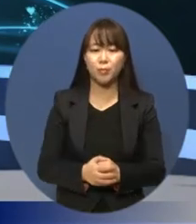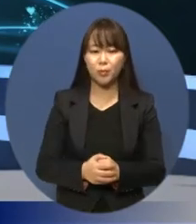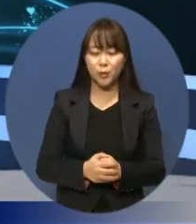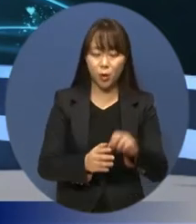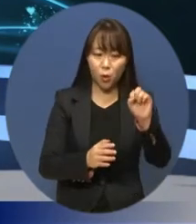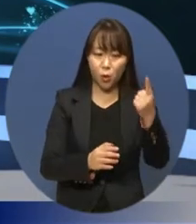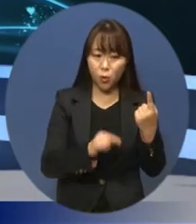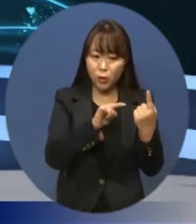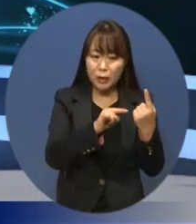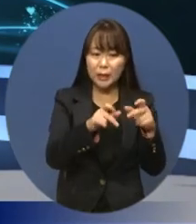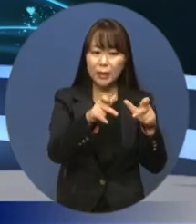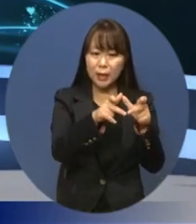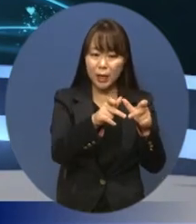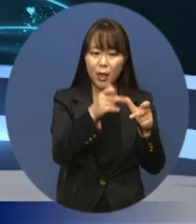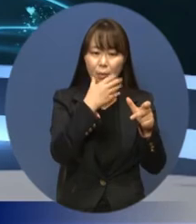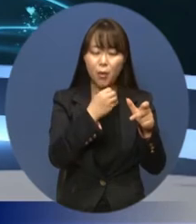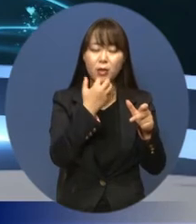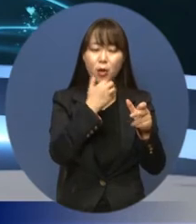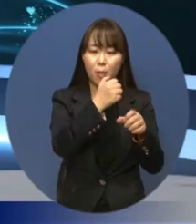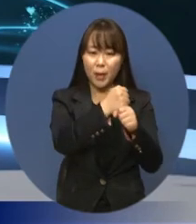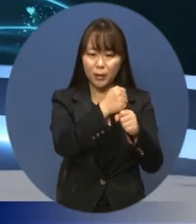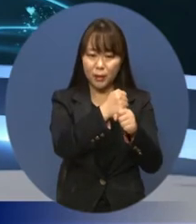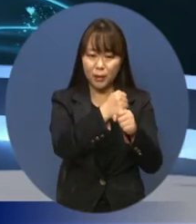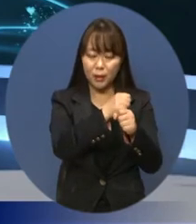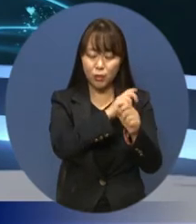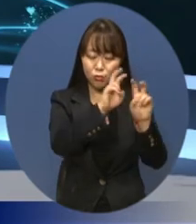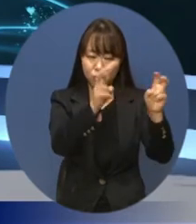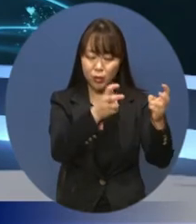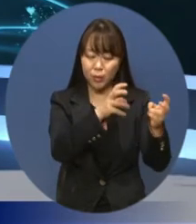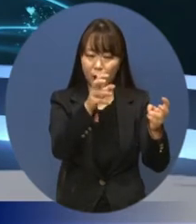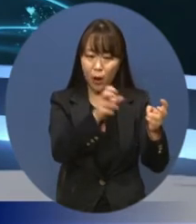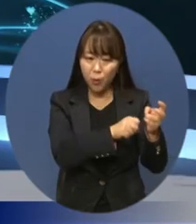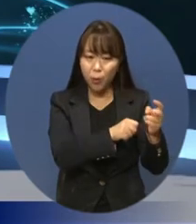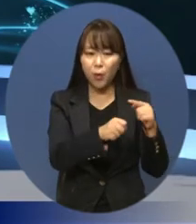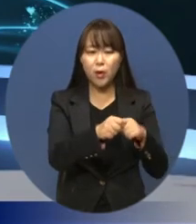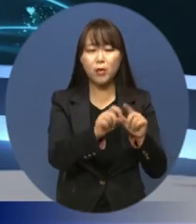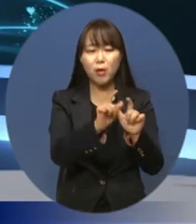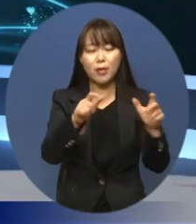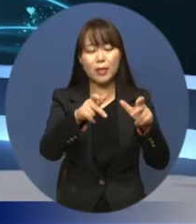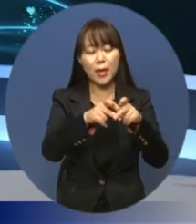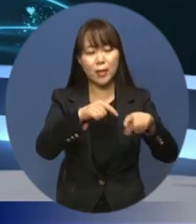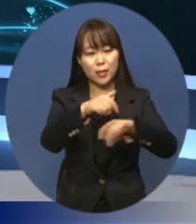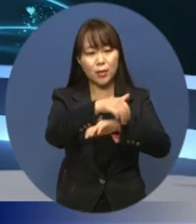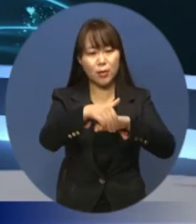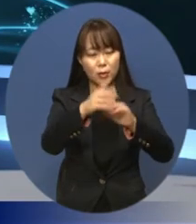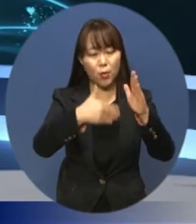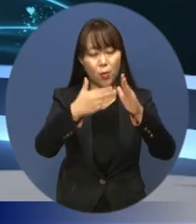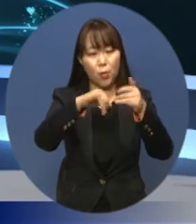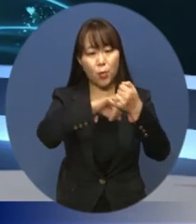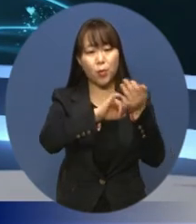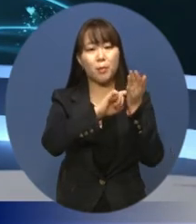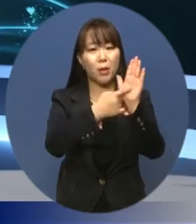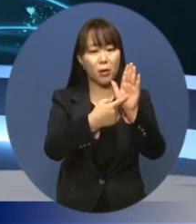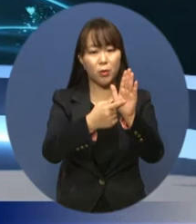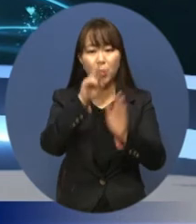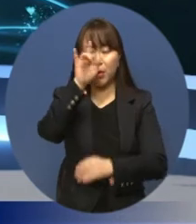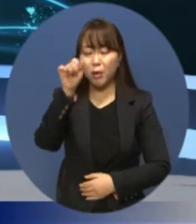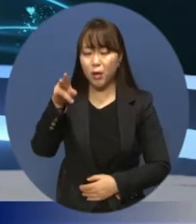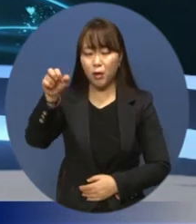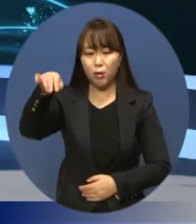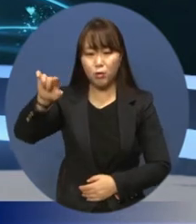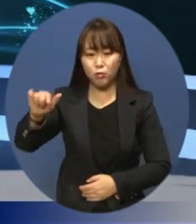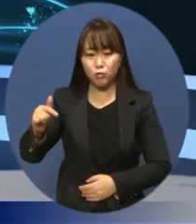오세훈 시장은 장애인이 행복한 서울 만들기 를 슬로건으로 내세우며 다양한 장애인 정책 공약을 쏟아 냈고